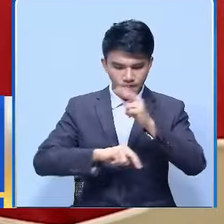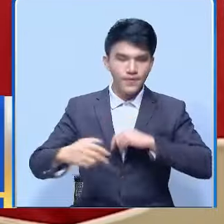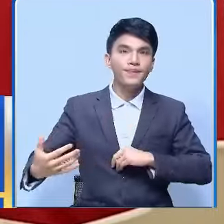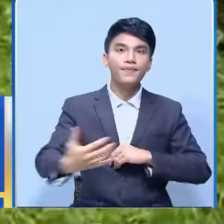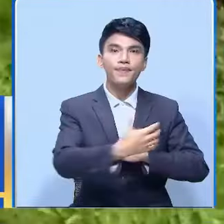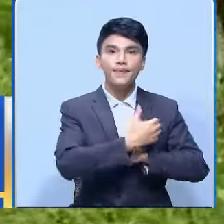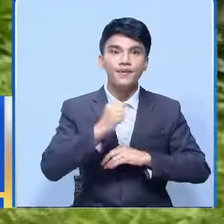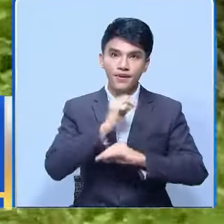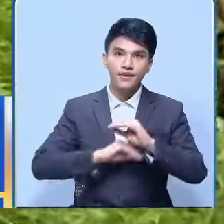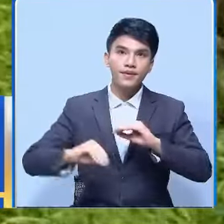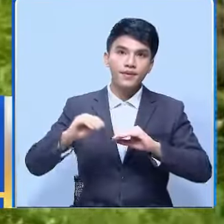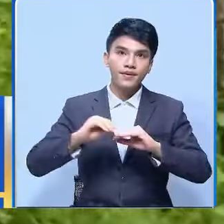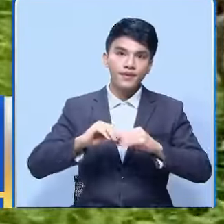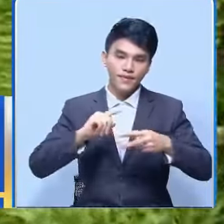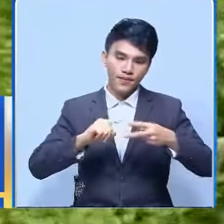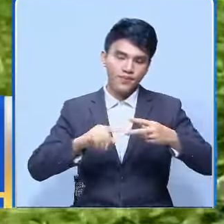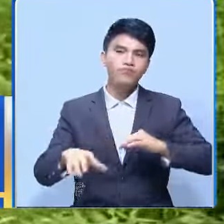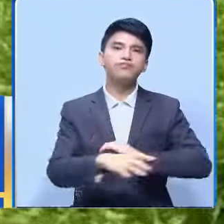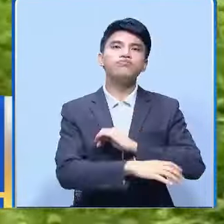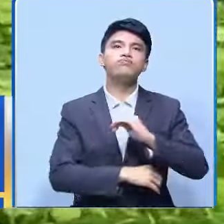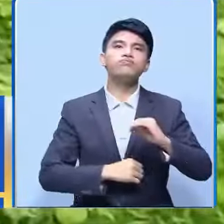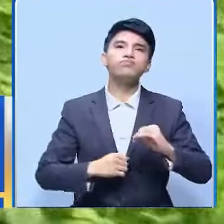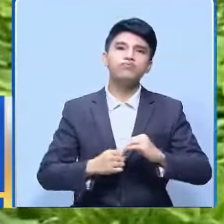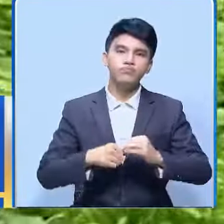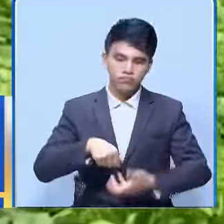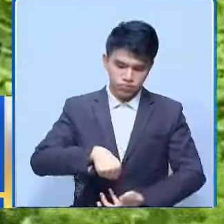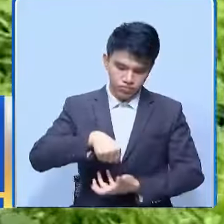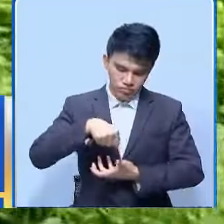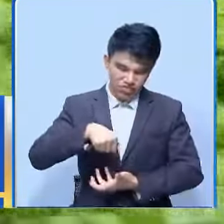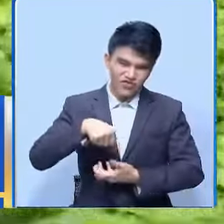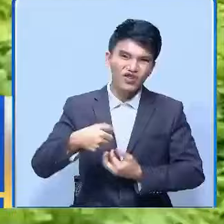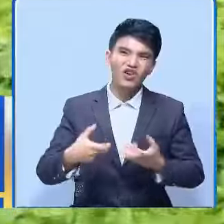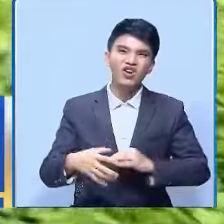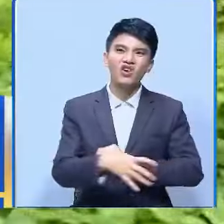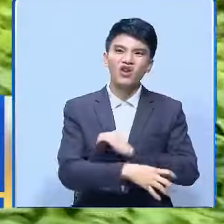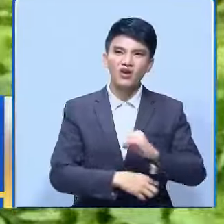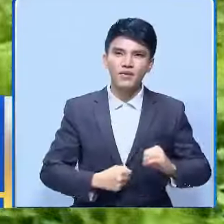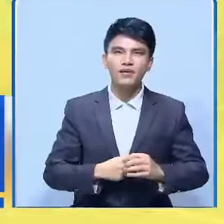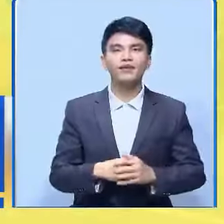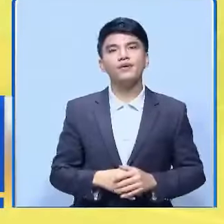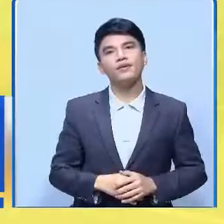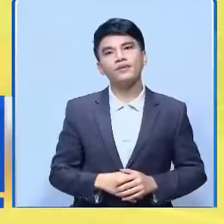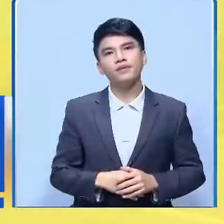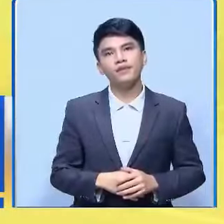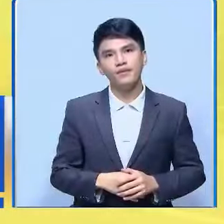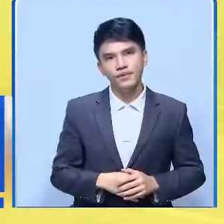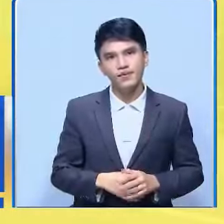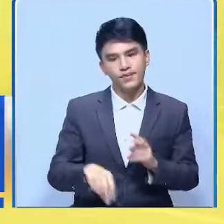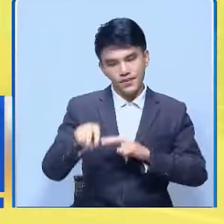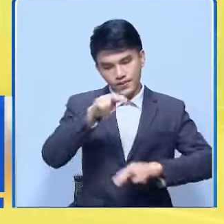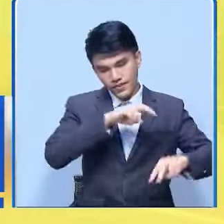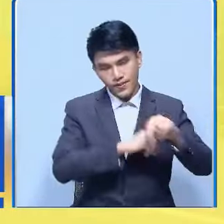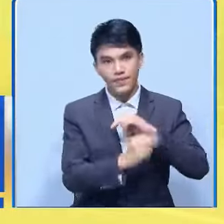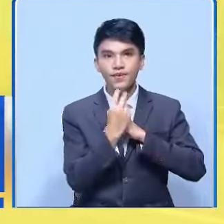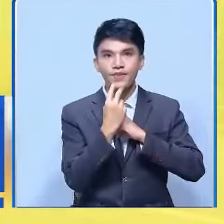กหลายรายการที่ทั้งสองคนขโมยมานะครับมีกระติกน้ำร้อนไฟฟ้าด้วยก็ขโมยมาจากโรงเรียนนะครับแล้วก็ขยายผลไปชี้จุด